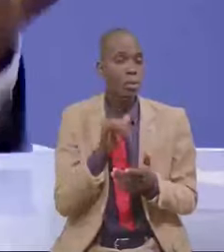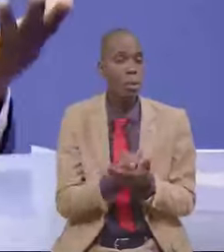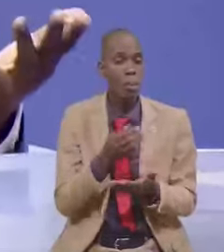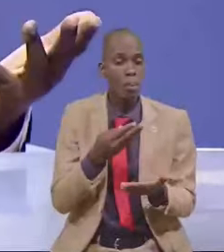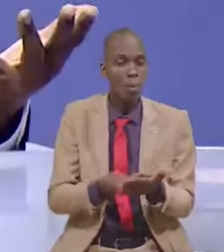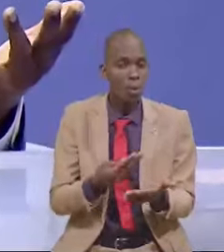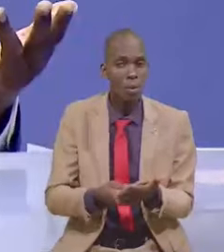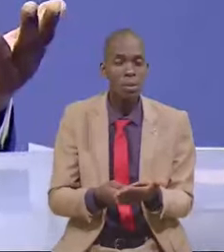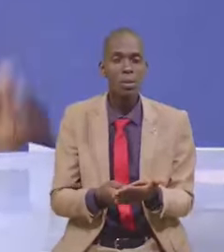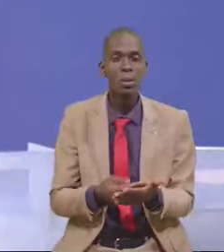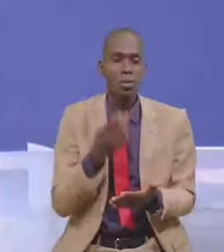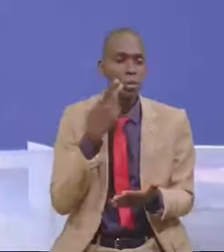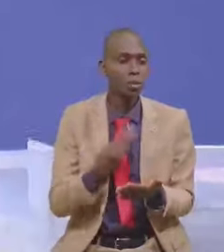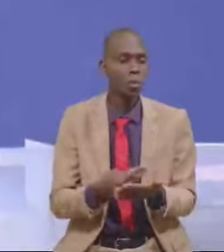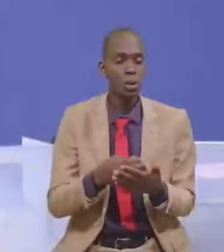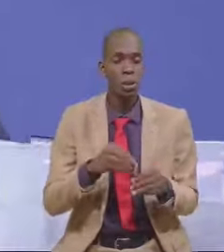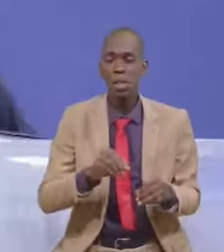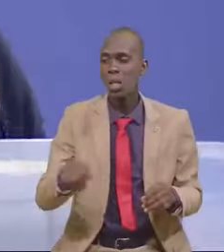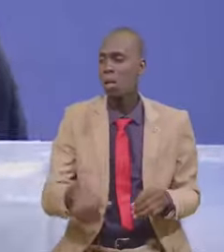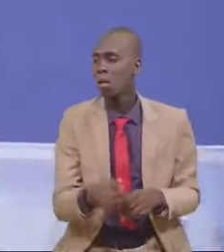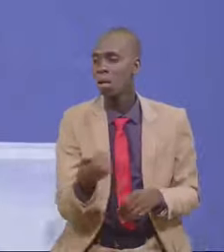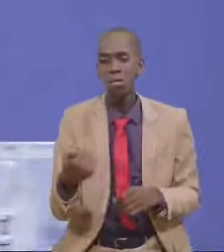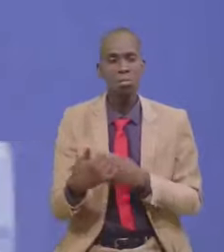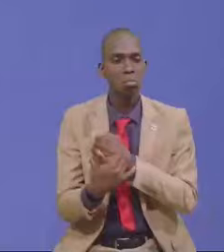Vous voyez, l'argent d'un pays,